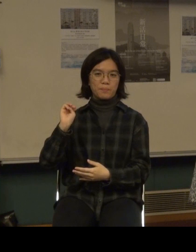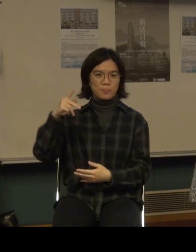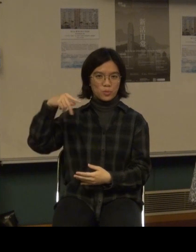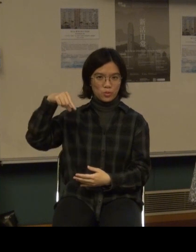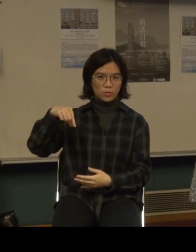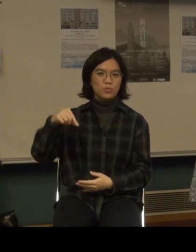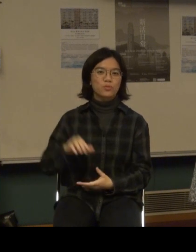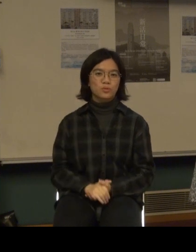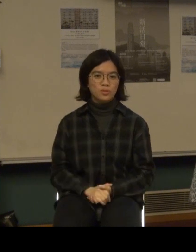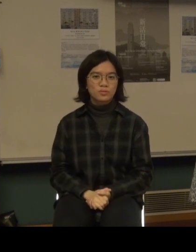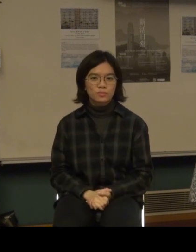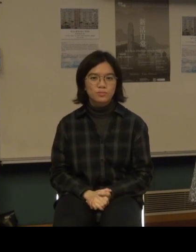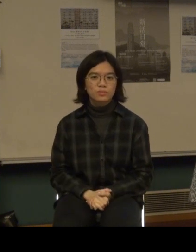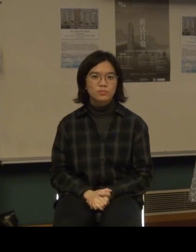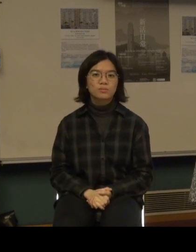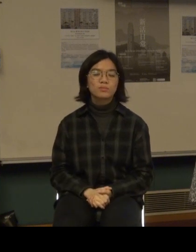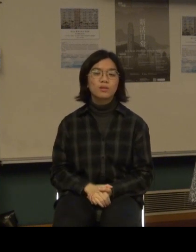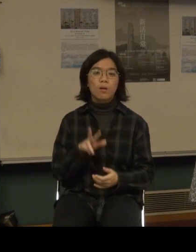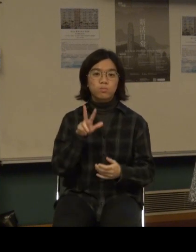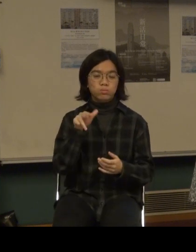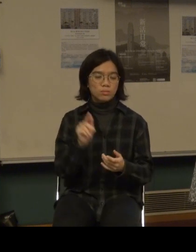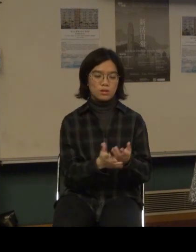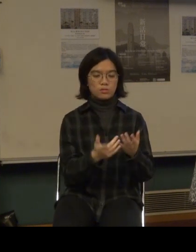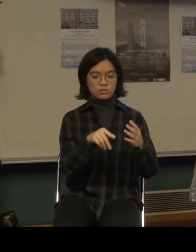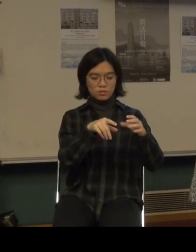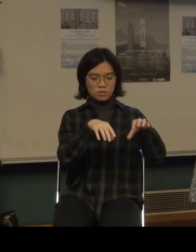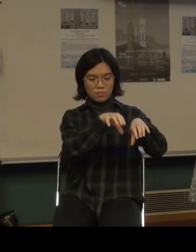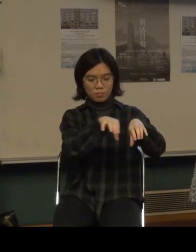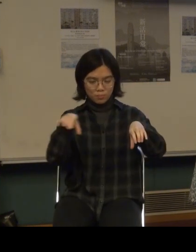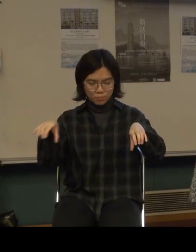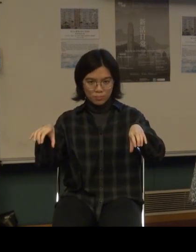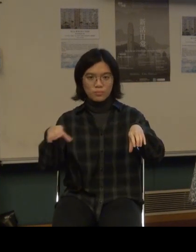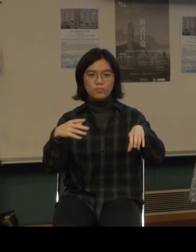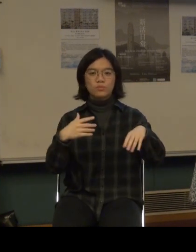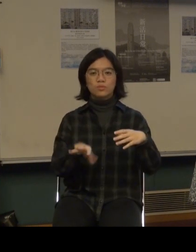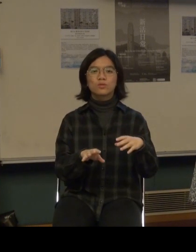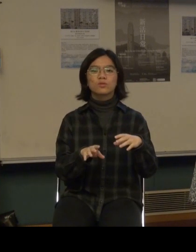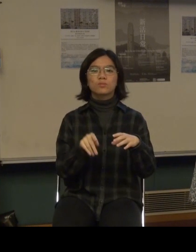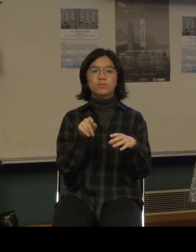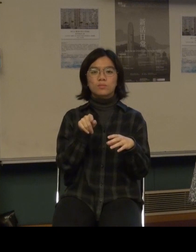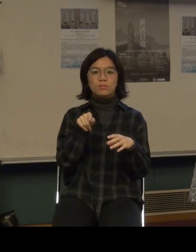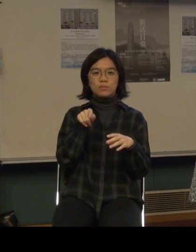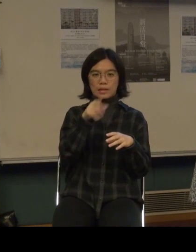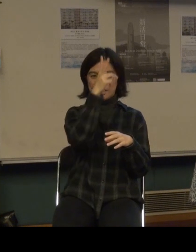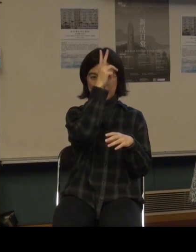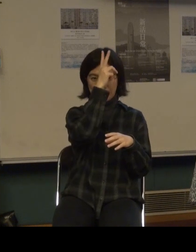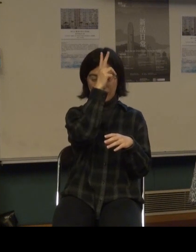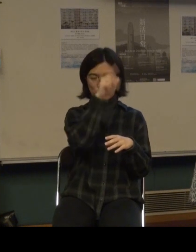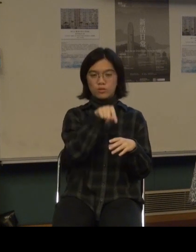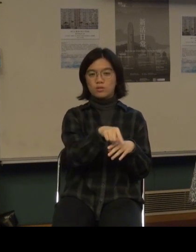成咧，重複又重複咁樣組成一個長條型嘅大廈咧，就其實政府就唔單止起咗呢個